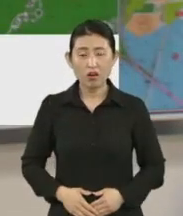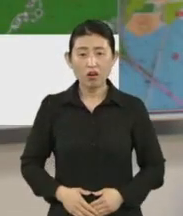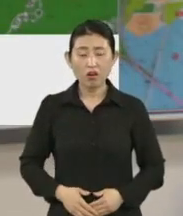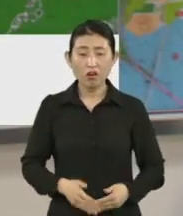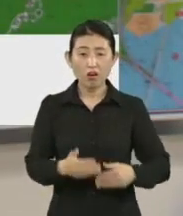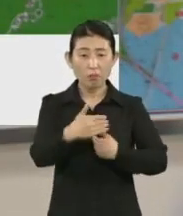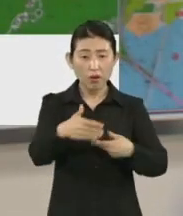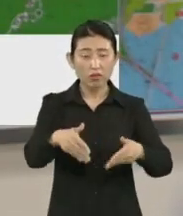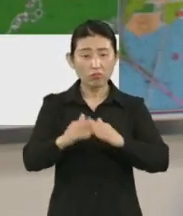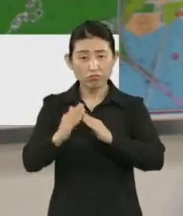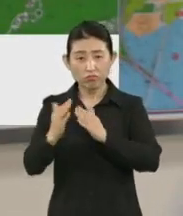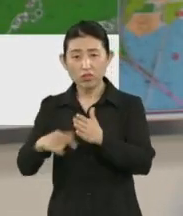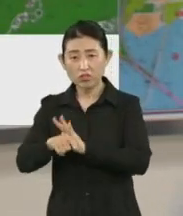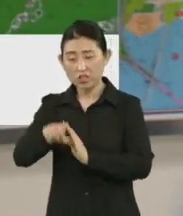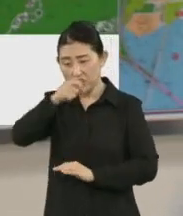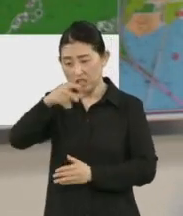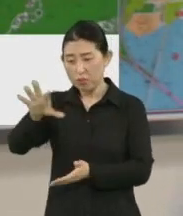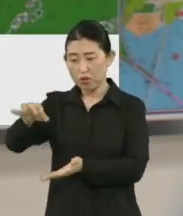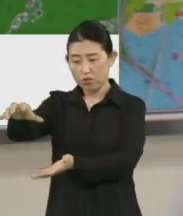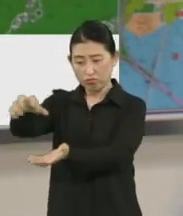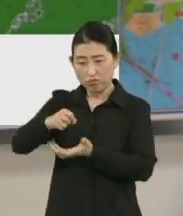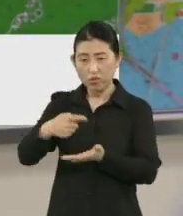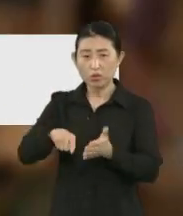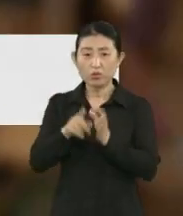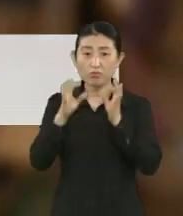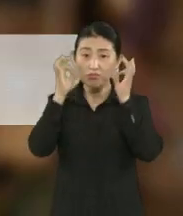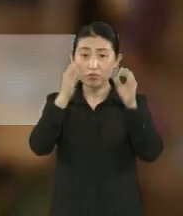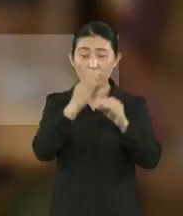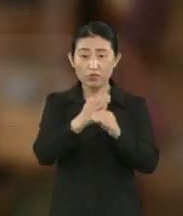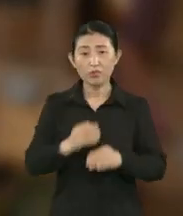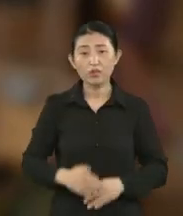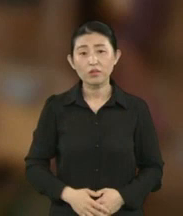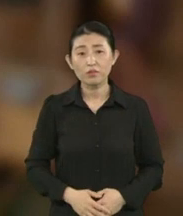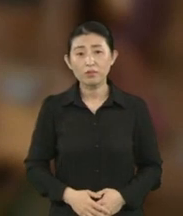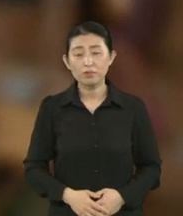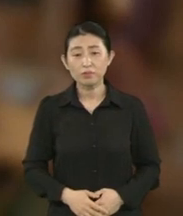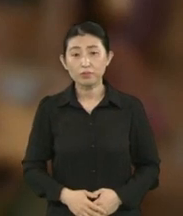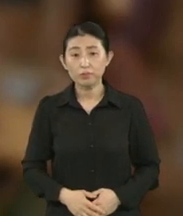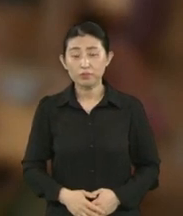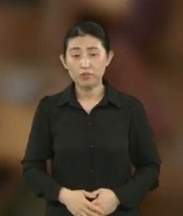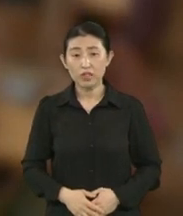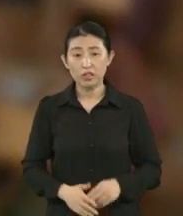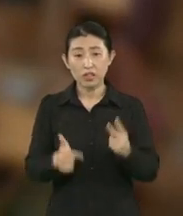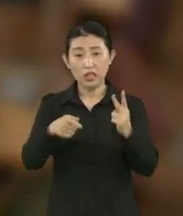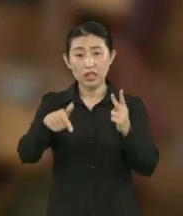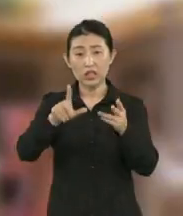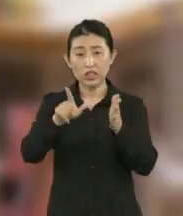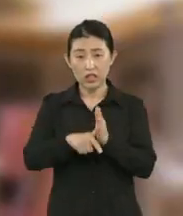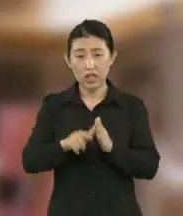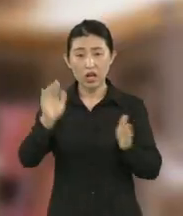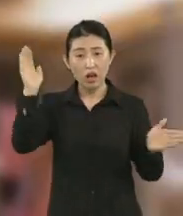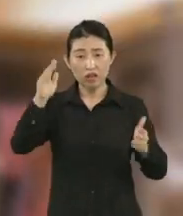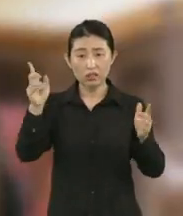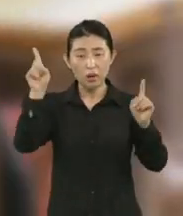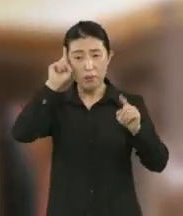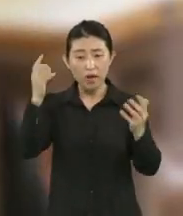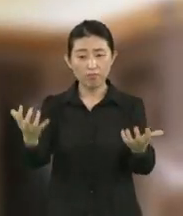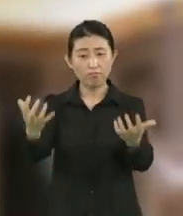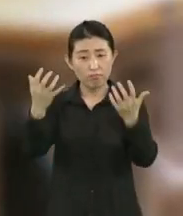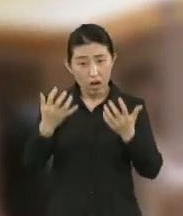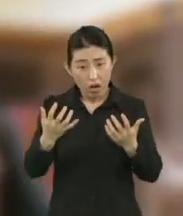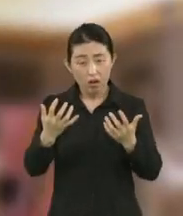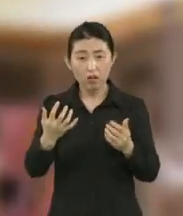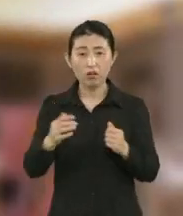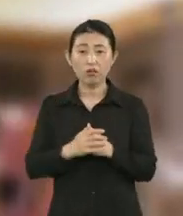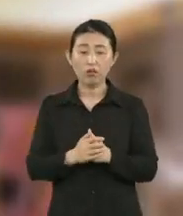관련 예산이 우선 배정될 수 있도록 노력하고 있습니다. 더욱이 이 학기 들어 전면 등교가 되면 이들